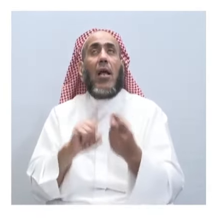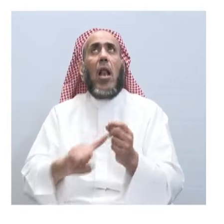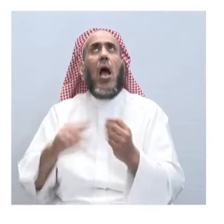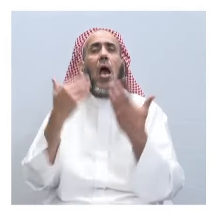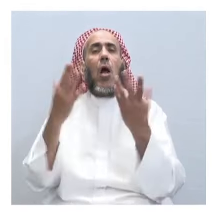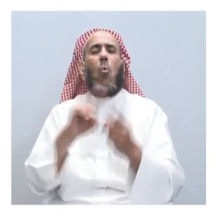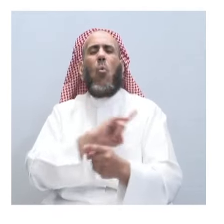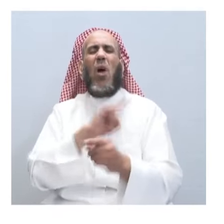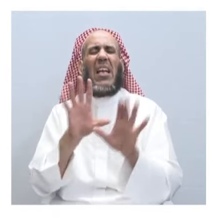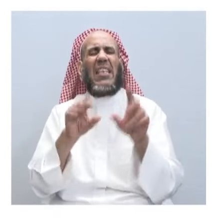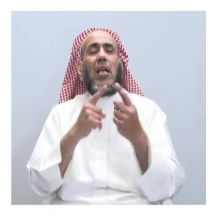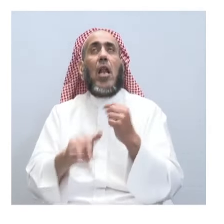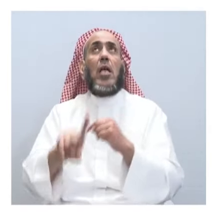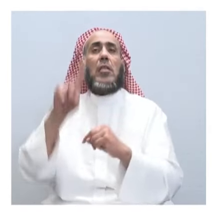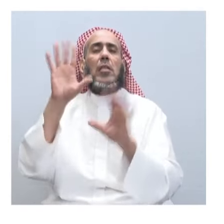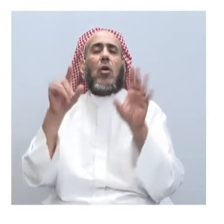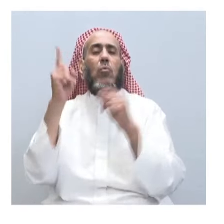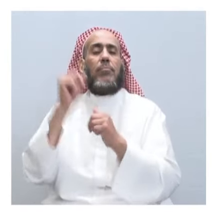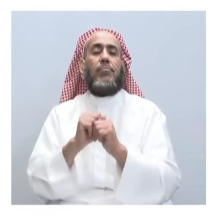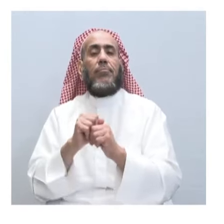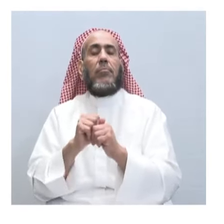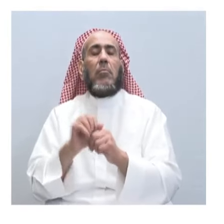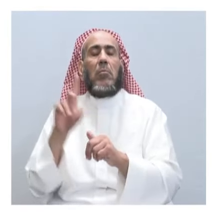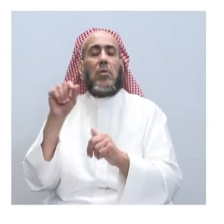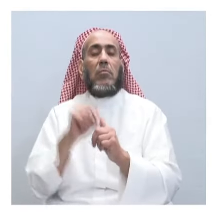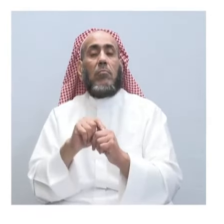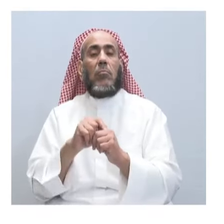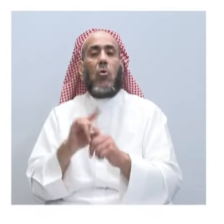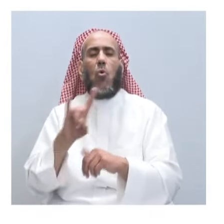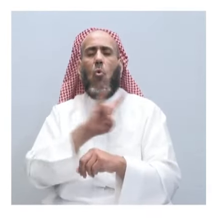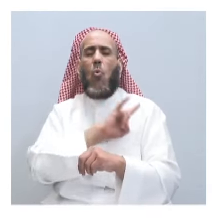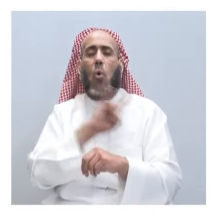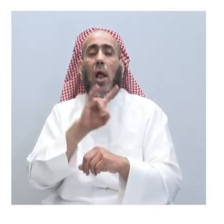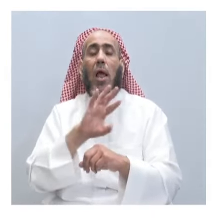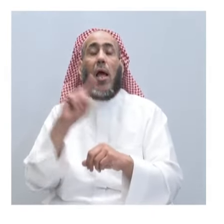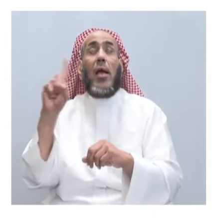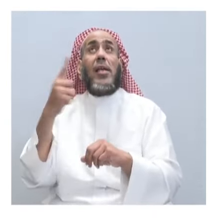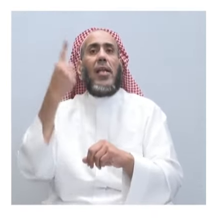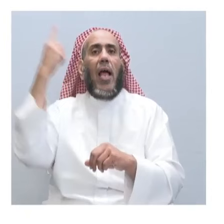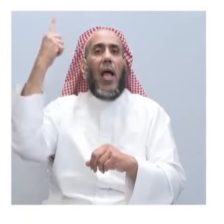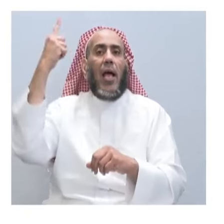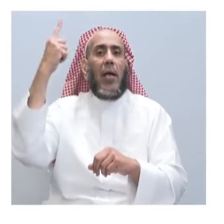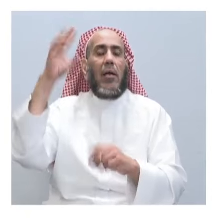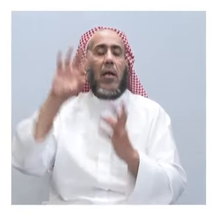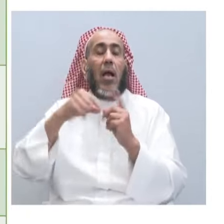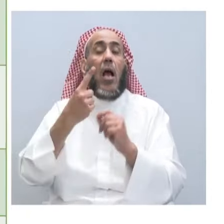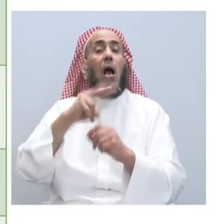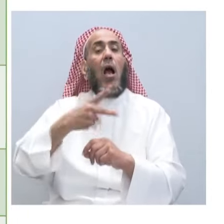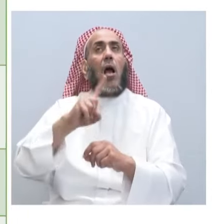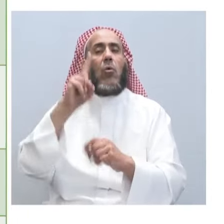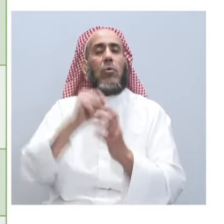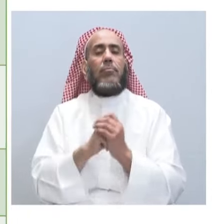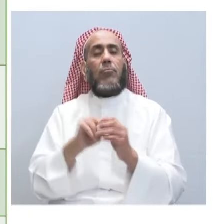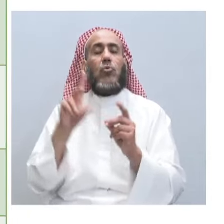ولا طير الا طيرك احسنتم ولا اله غيرك